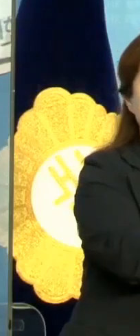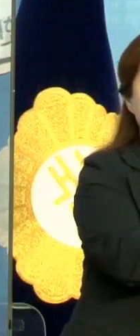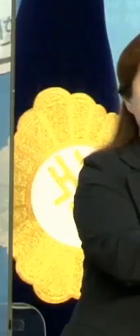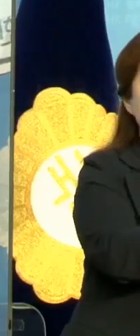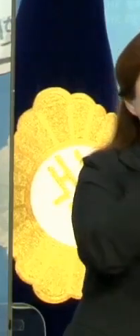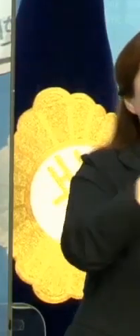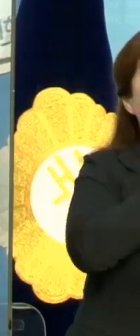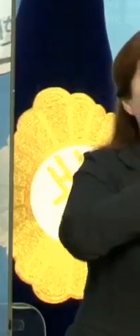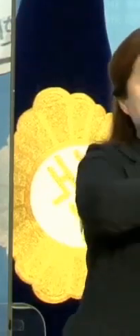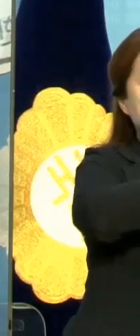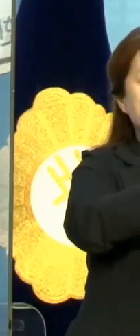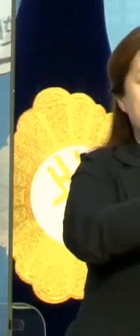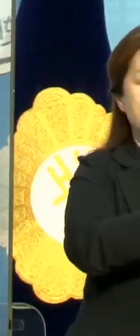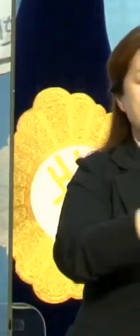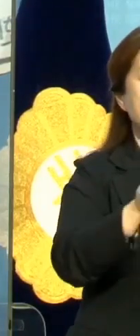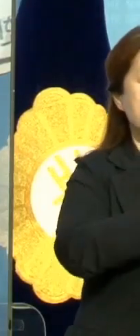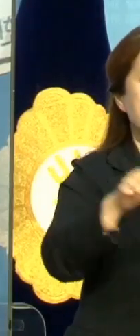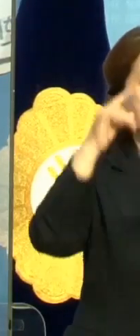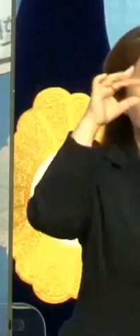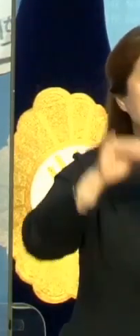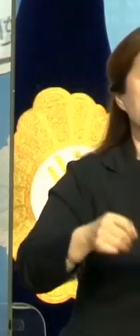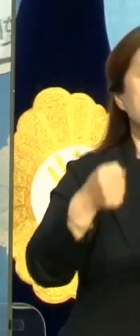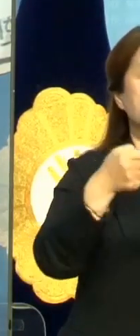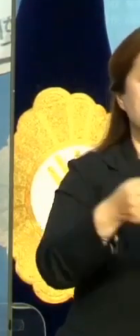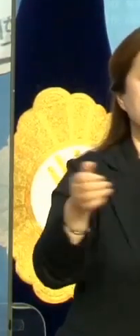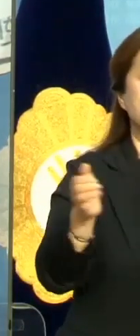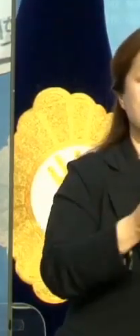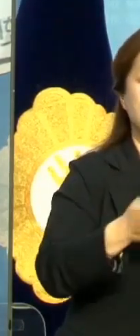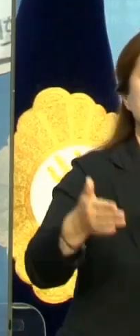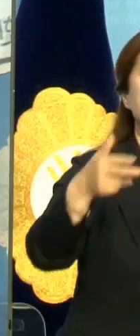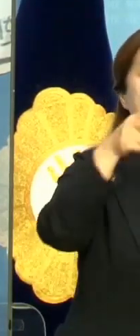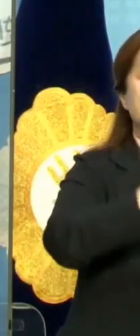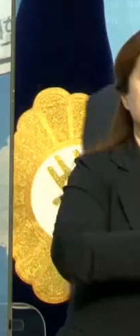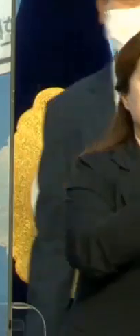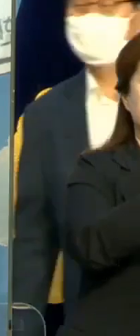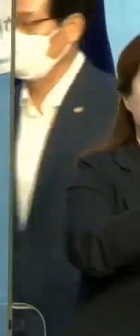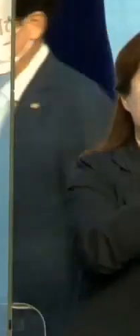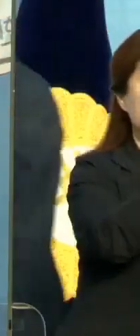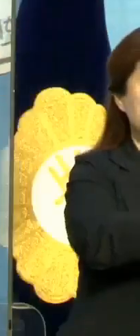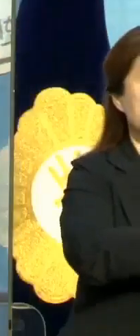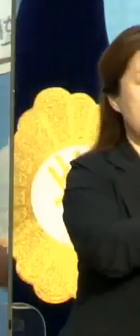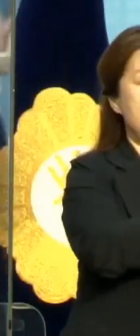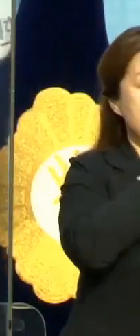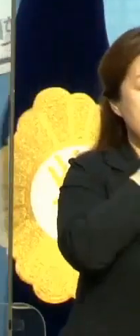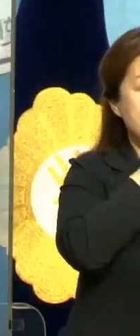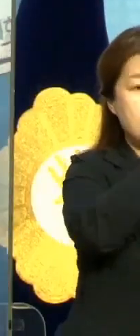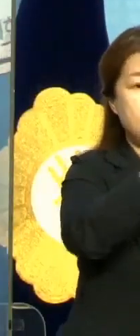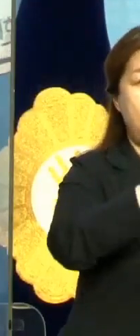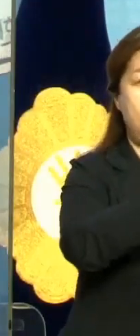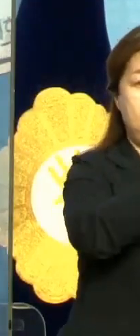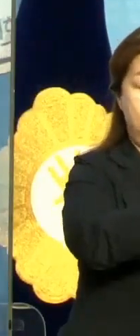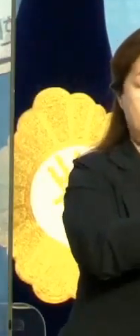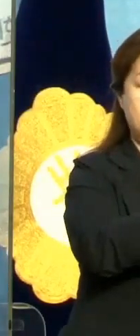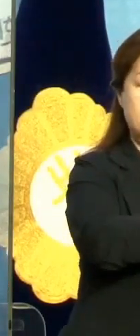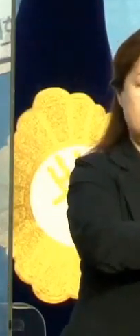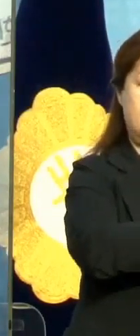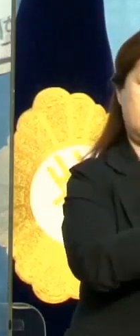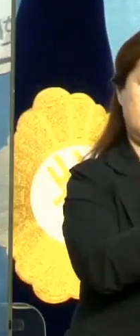것으로 기자가 되어 있다고 하겠습니다 그런데 문제는 윤창현 의연히 과연 삼성 관련 법안을 다룰 수 있는지